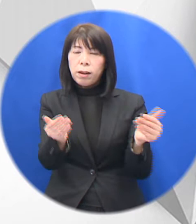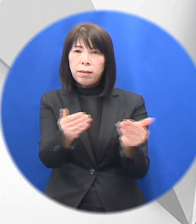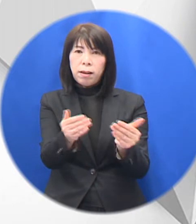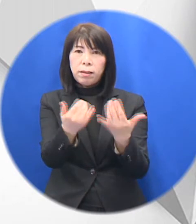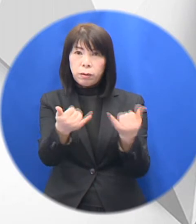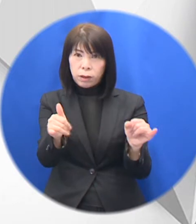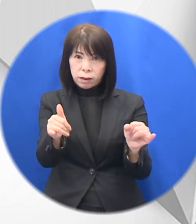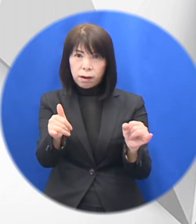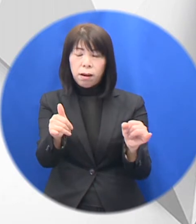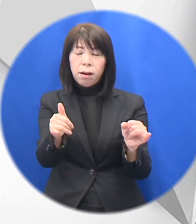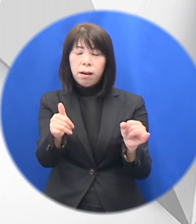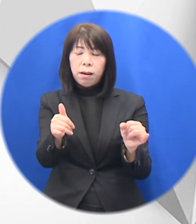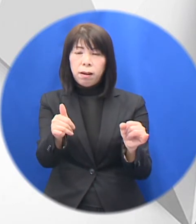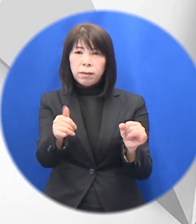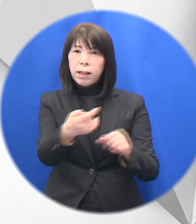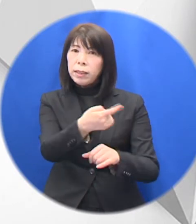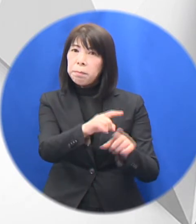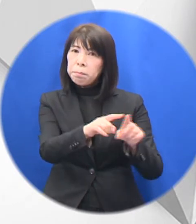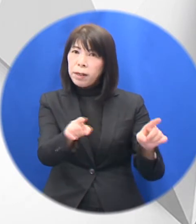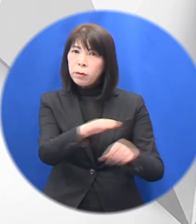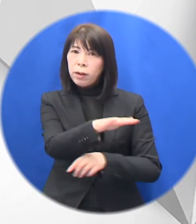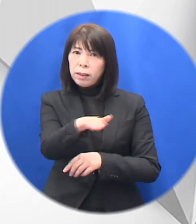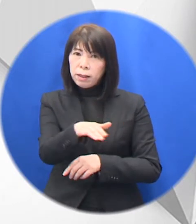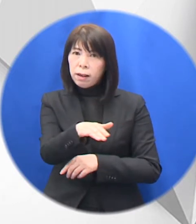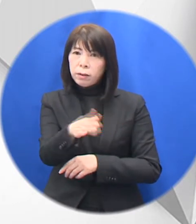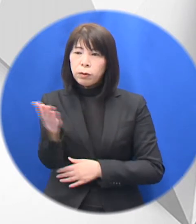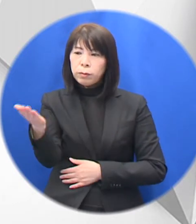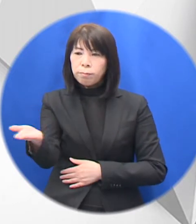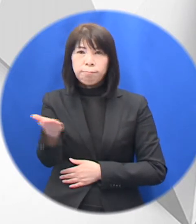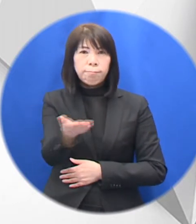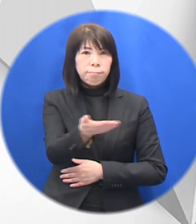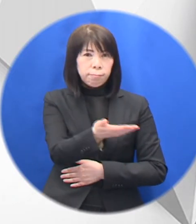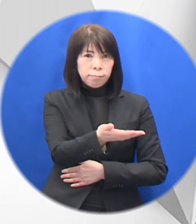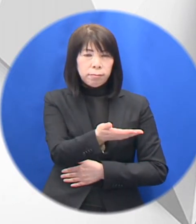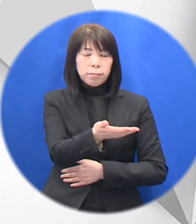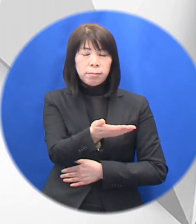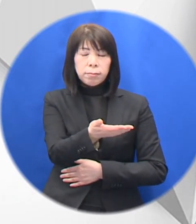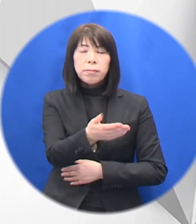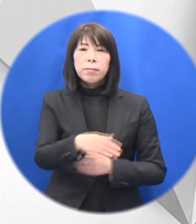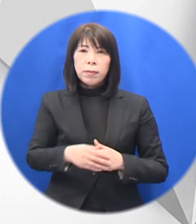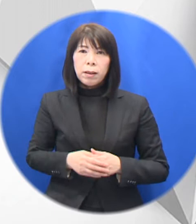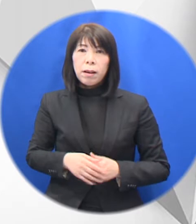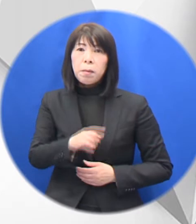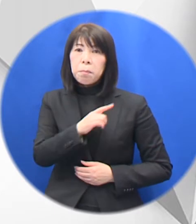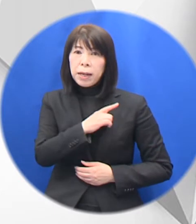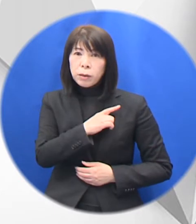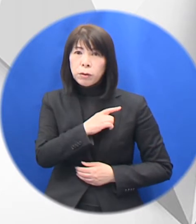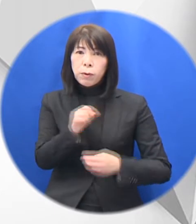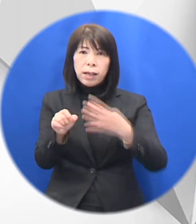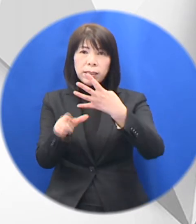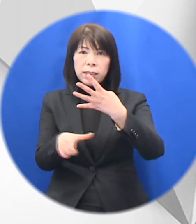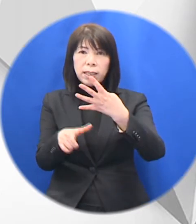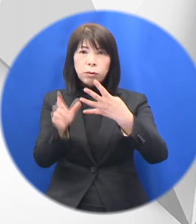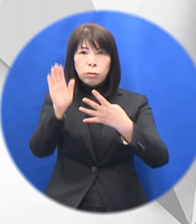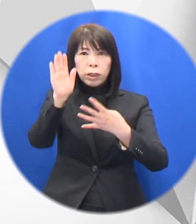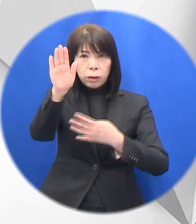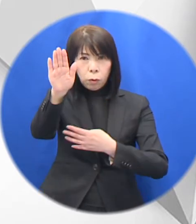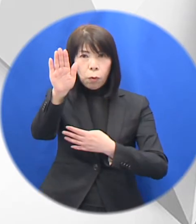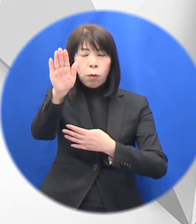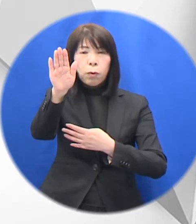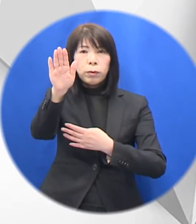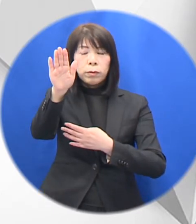から一般の方も含めてそれ以後にですね、受けていただく形になりますが、まず我々は4月以降にですね、